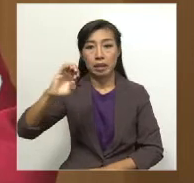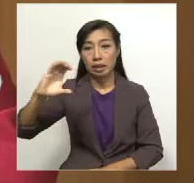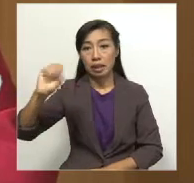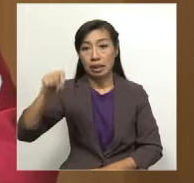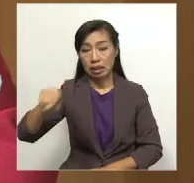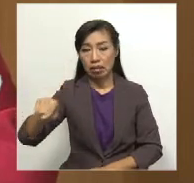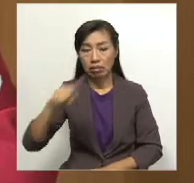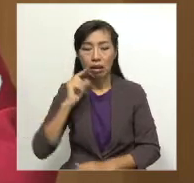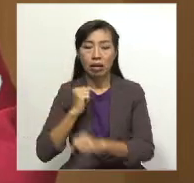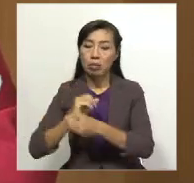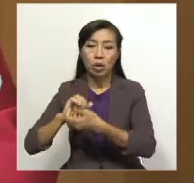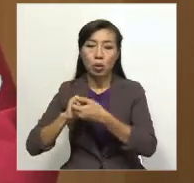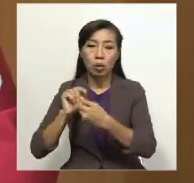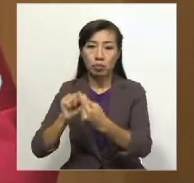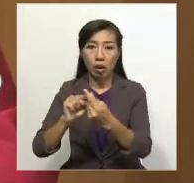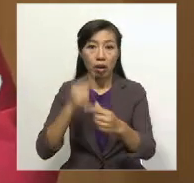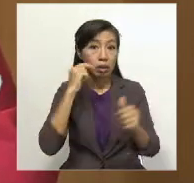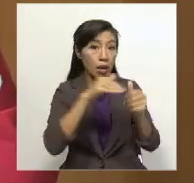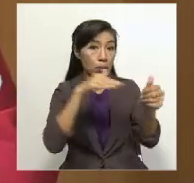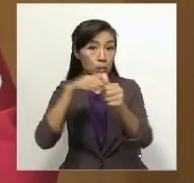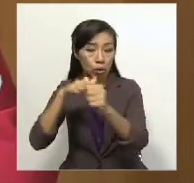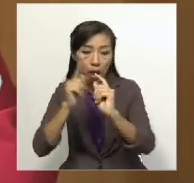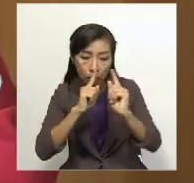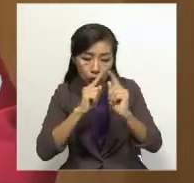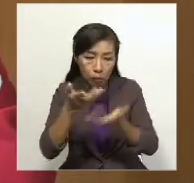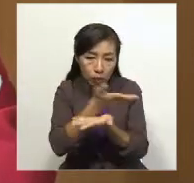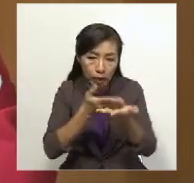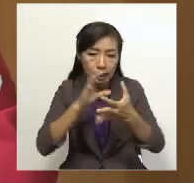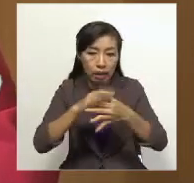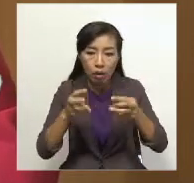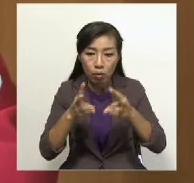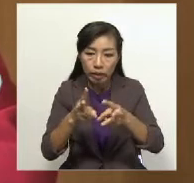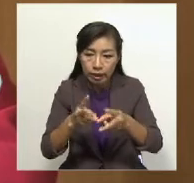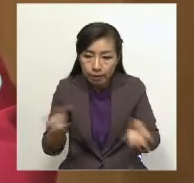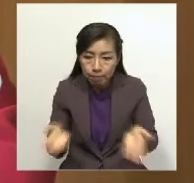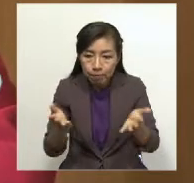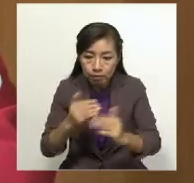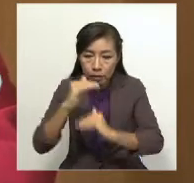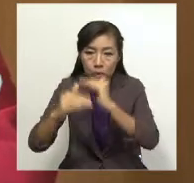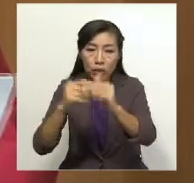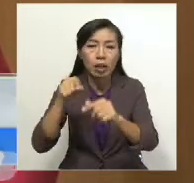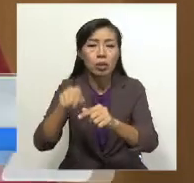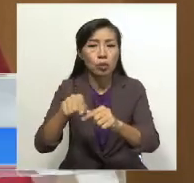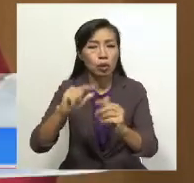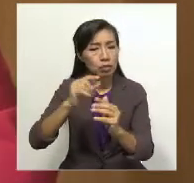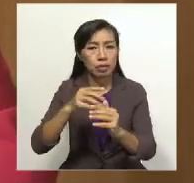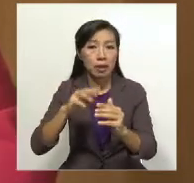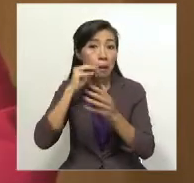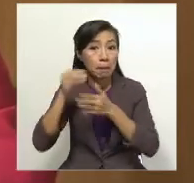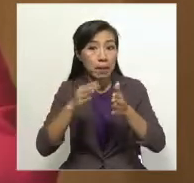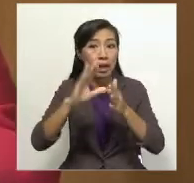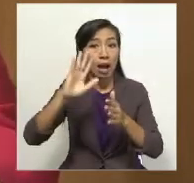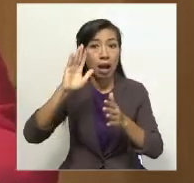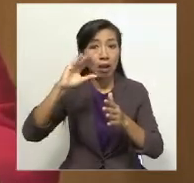พูดคุยกันระหว่างผู้นำนะคะแน่นอนเป็นกลไกที่ขับเคลื่อนความร่วมมือในอนุภูมิภาคลุ่มแม่น้ำโขงนี้แล้วสิ่งที่สำคั